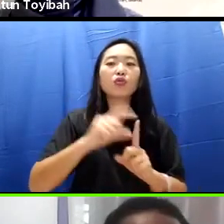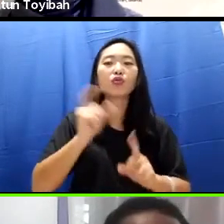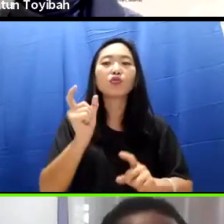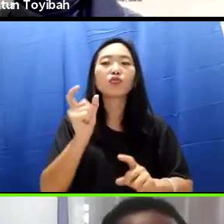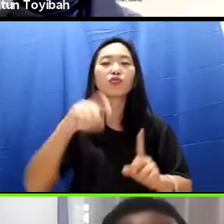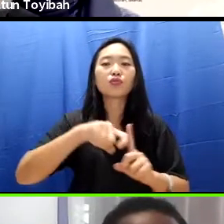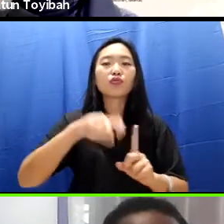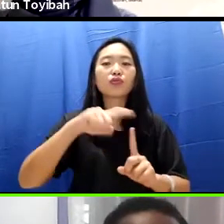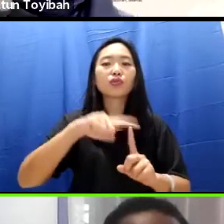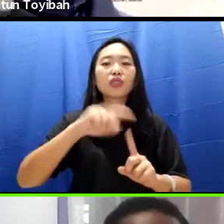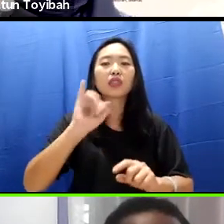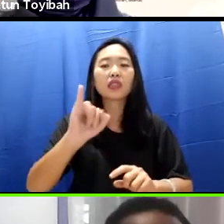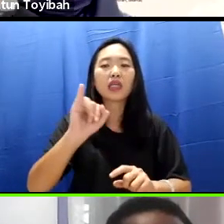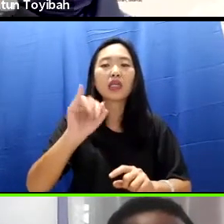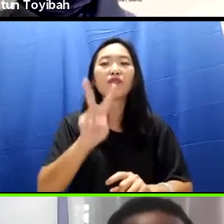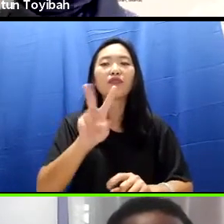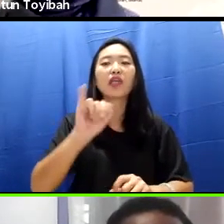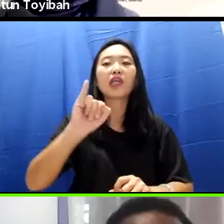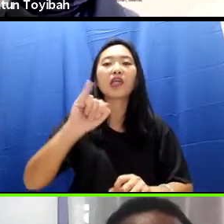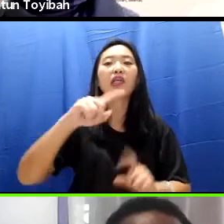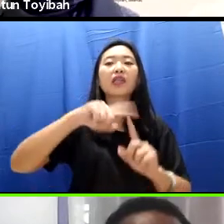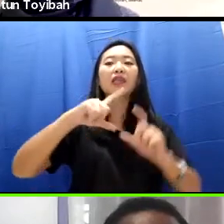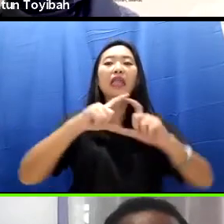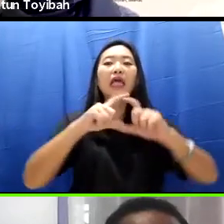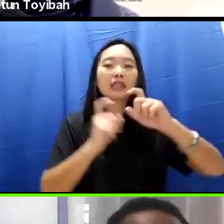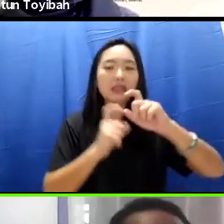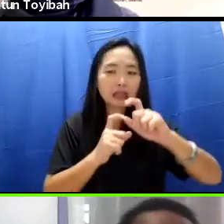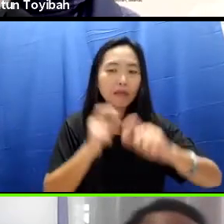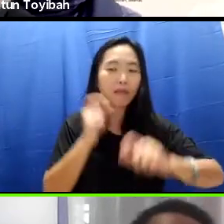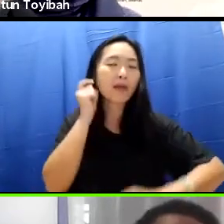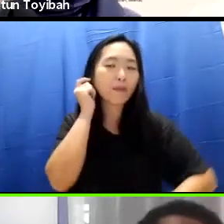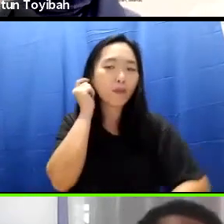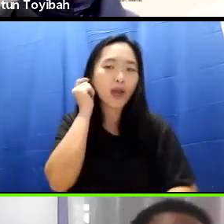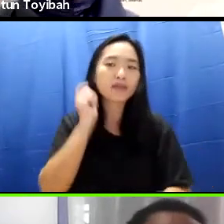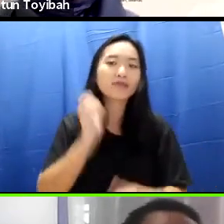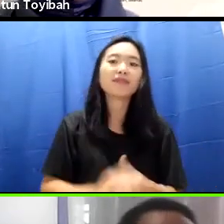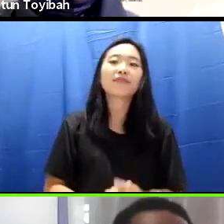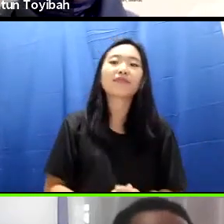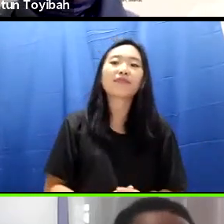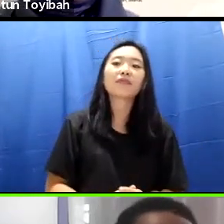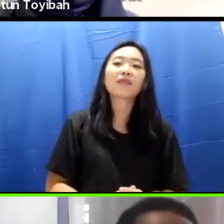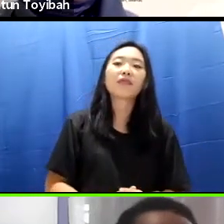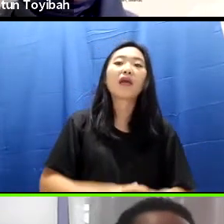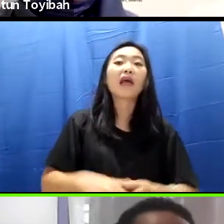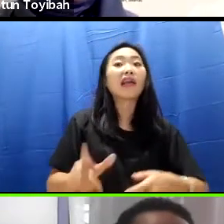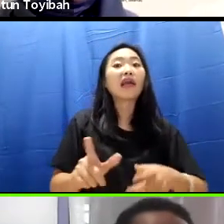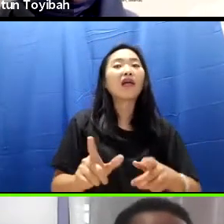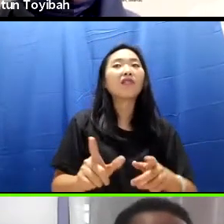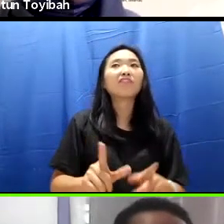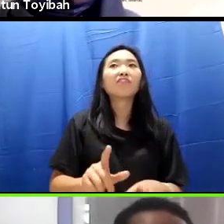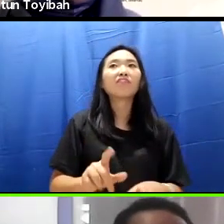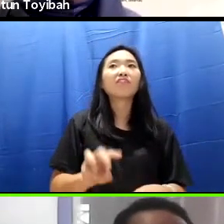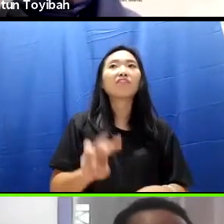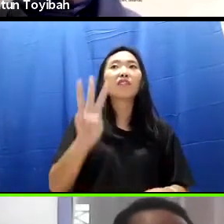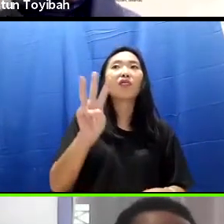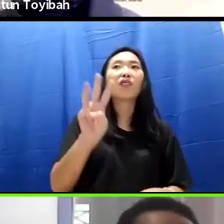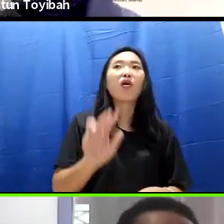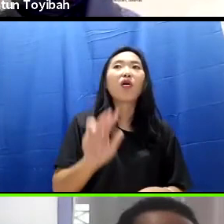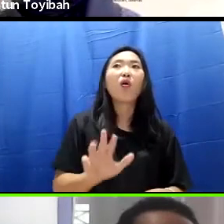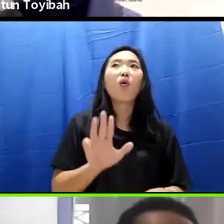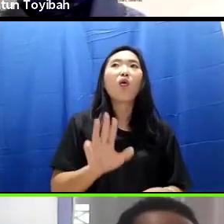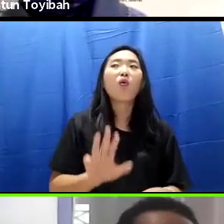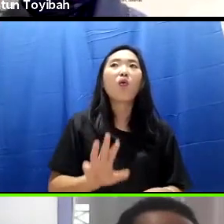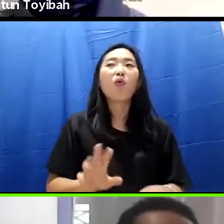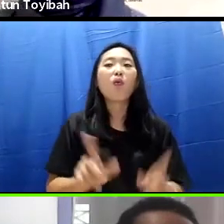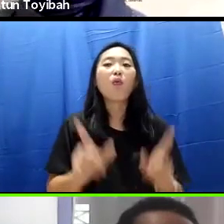lain itu yang sederhana sekali soal tersedianya toilet dengan air yang cukup untuk perempuan,